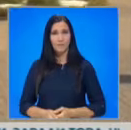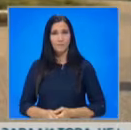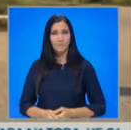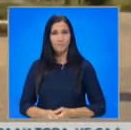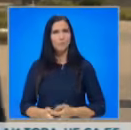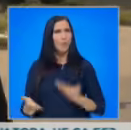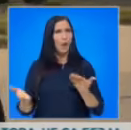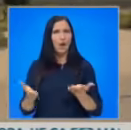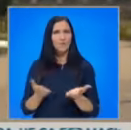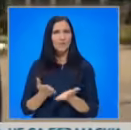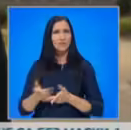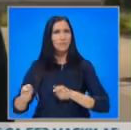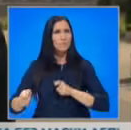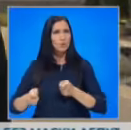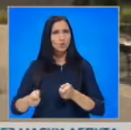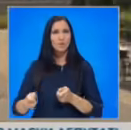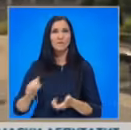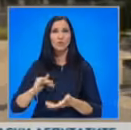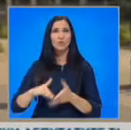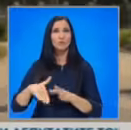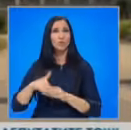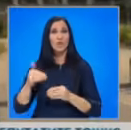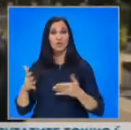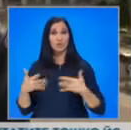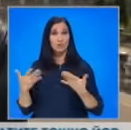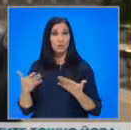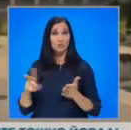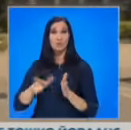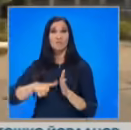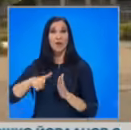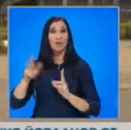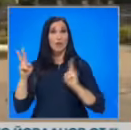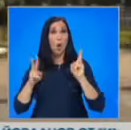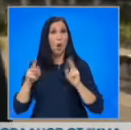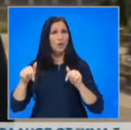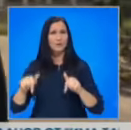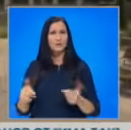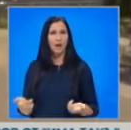По какъв начин са принуждавани клубове да се откажат от искането за извънреден конгрес сега?